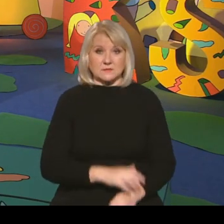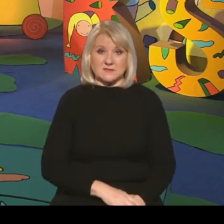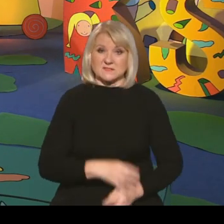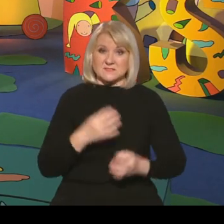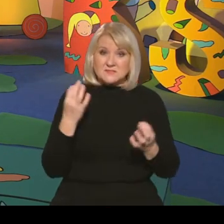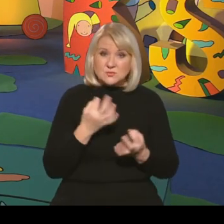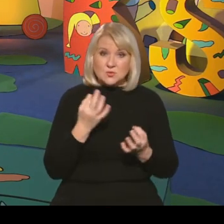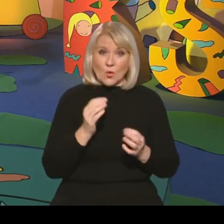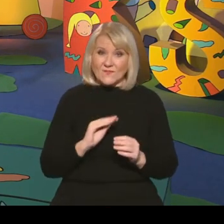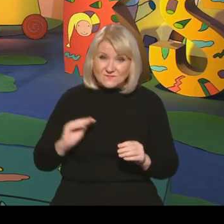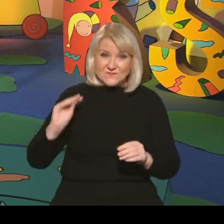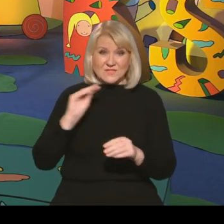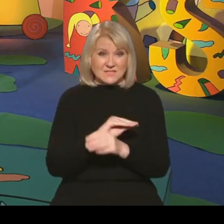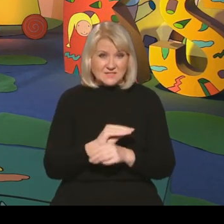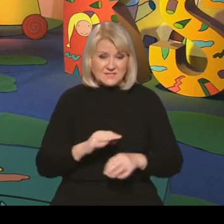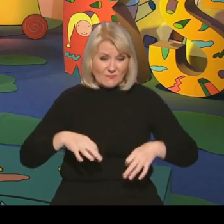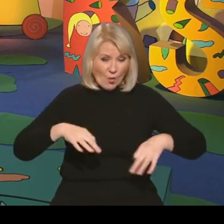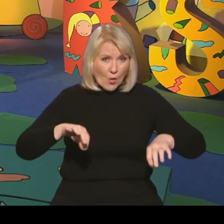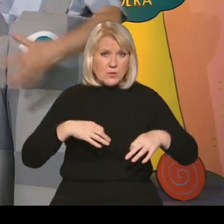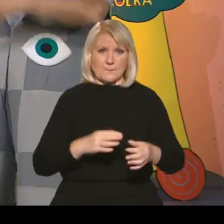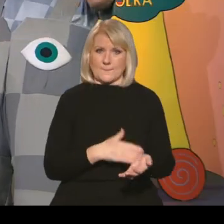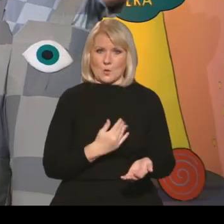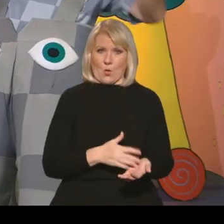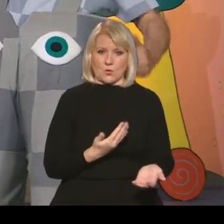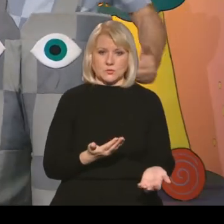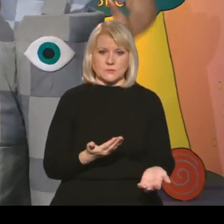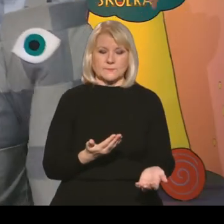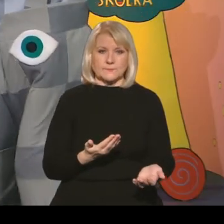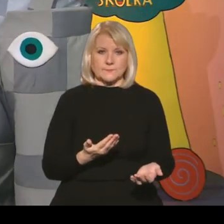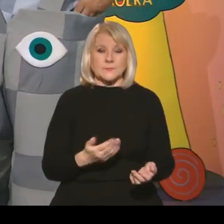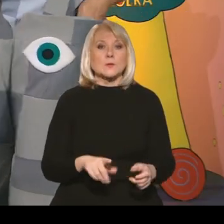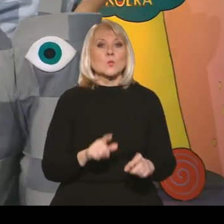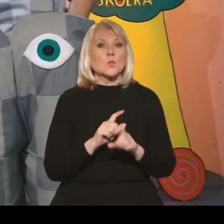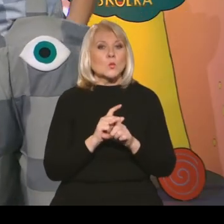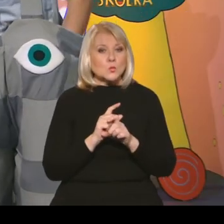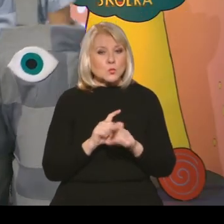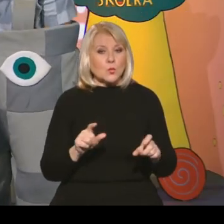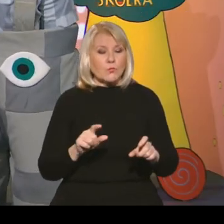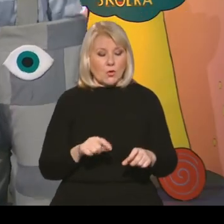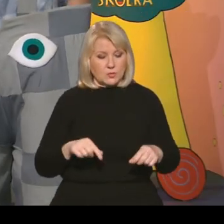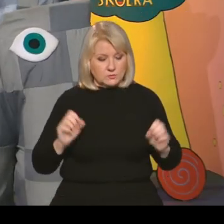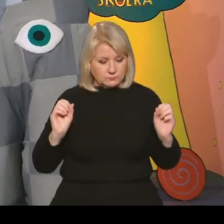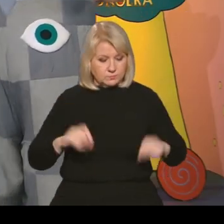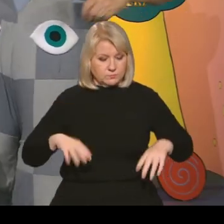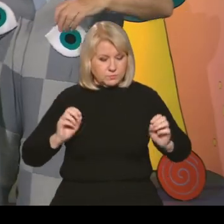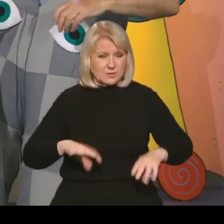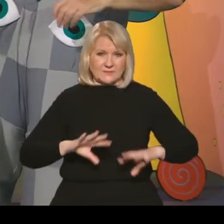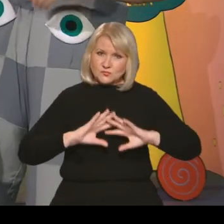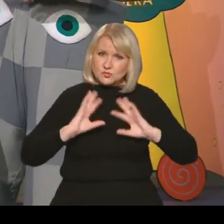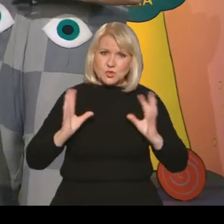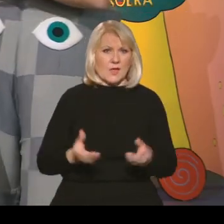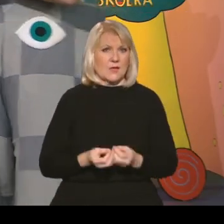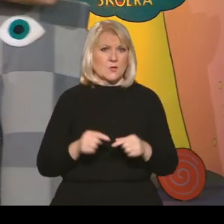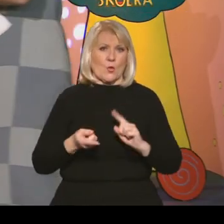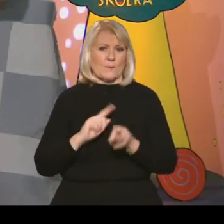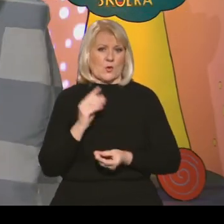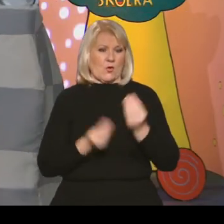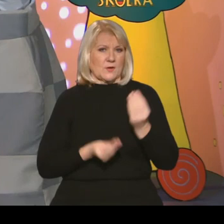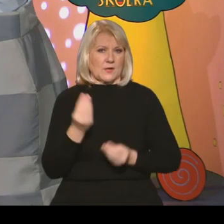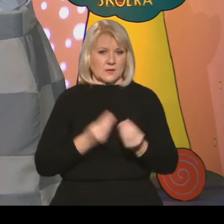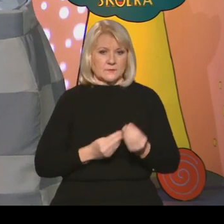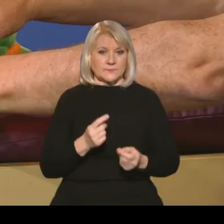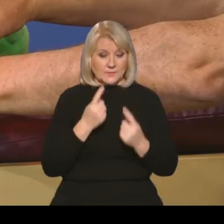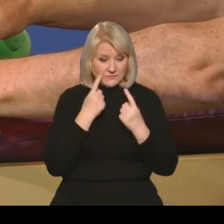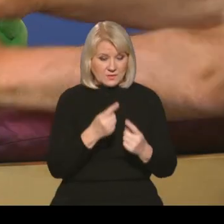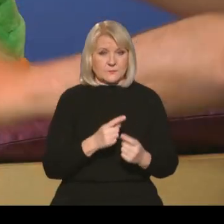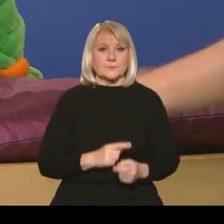Ještě větší? A proč? Proč? Protože v nich nosím všechno, s čím si hraji na hřišti. Podívej